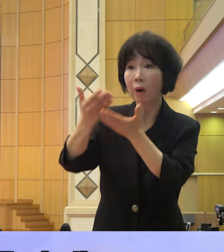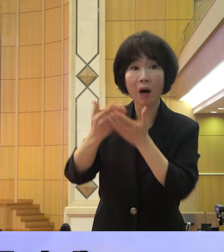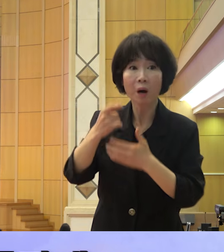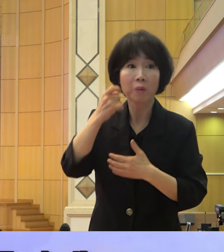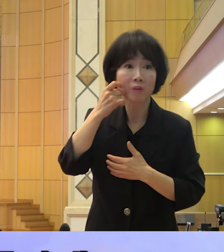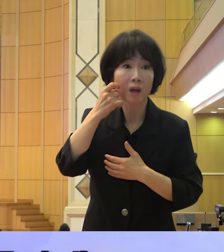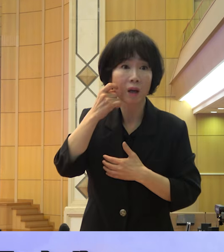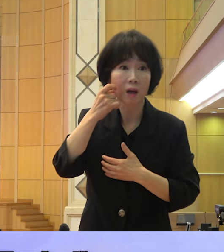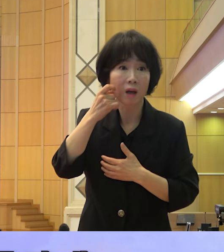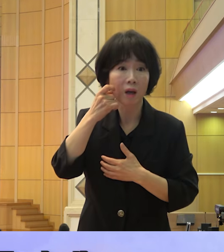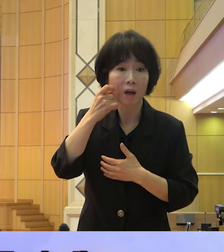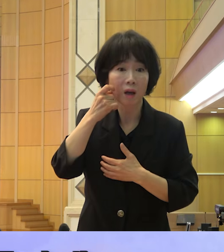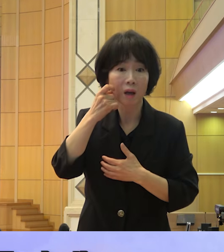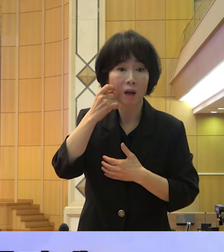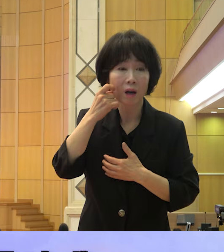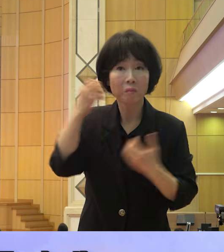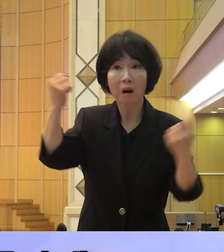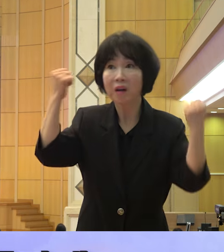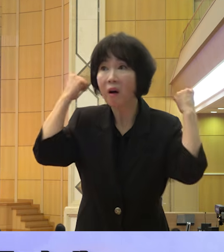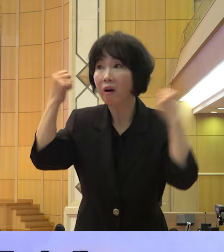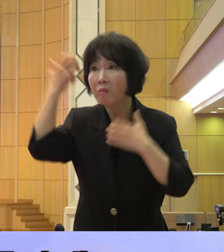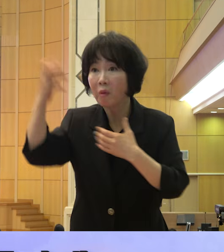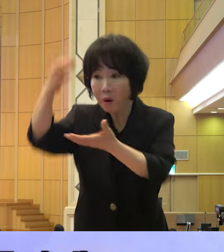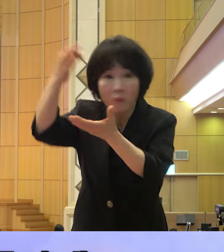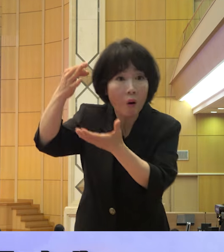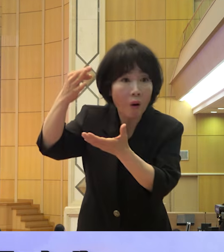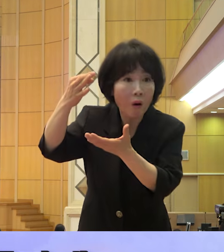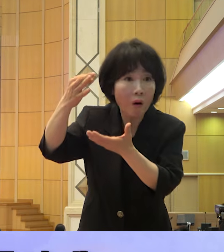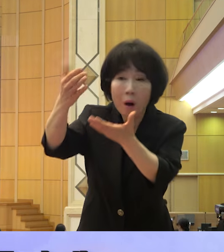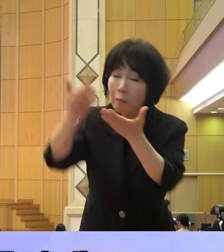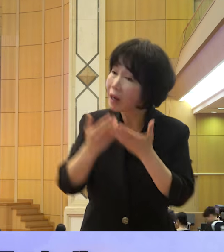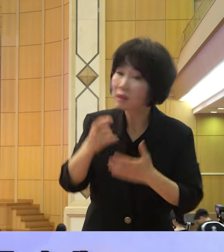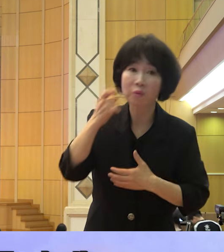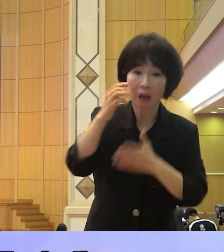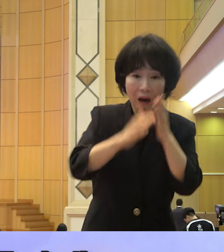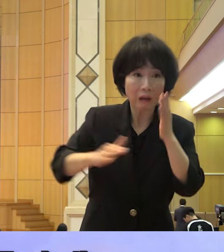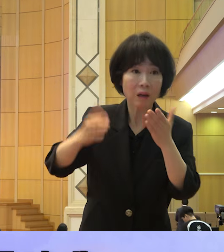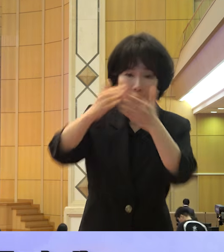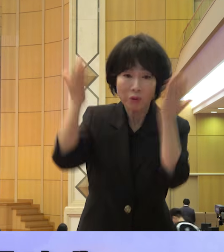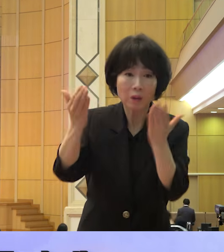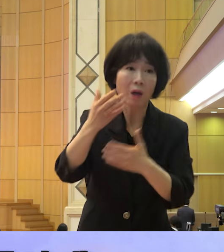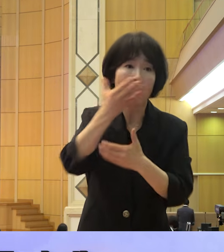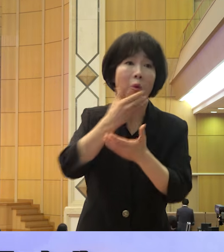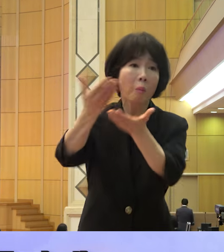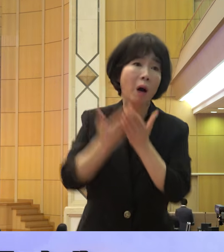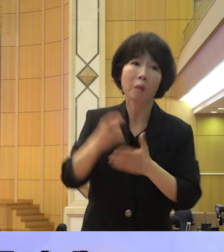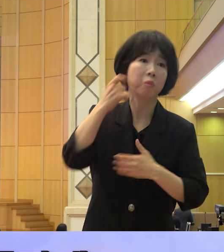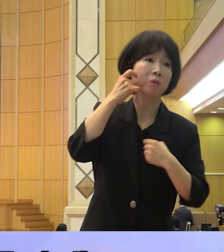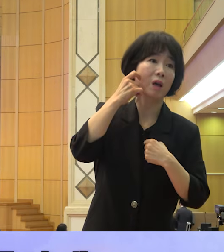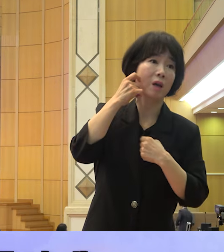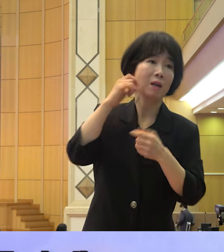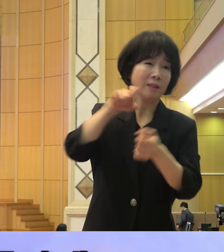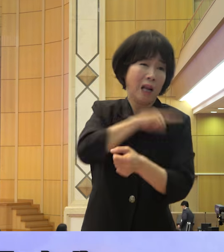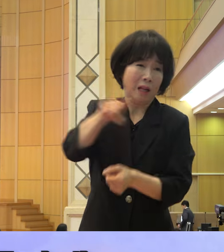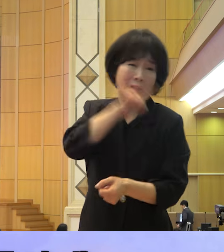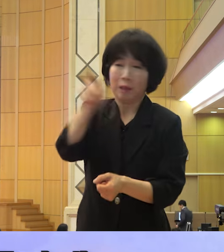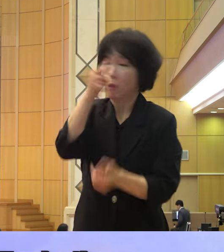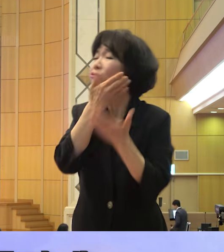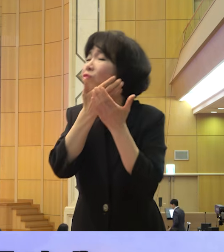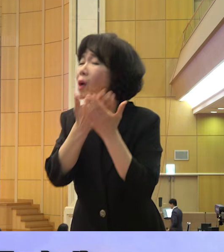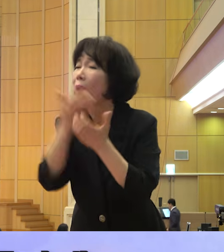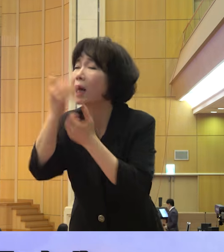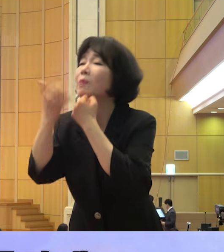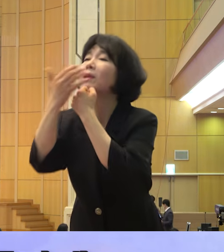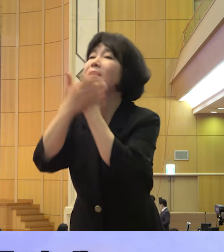하나님이 영적으로나 건강적으로나 물질적으로나 여러분 가정적으로나 범사의 복을 줄 수가 없어요. 주질